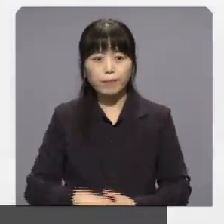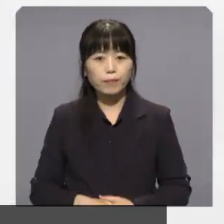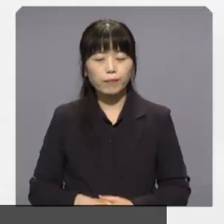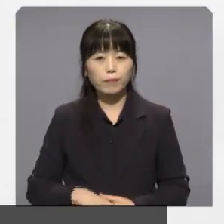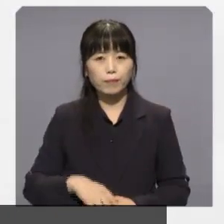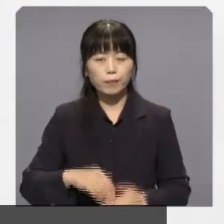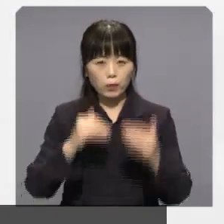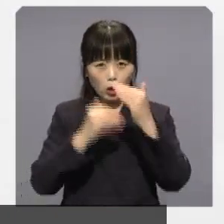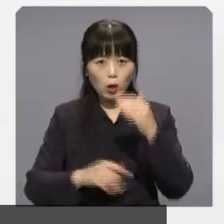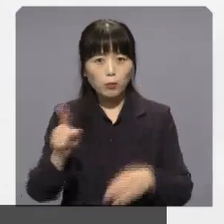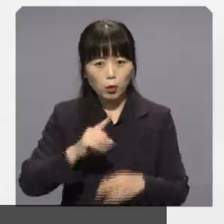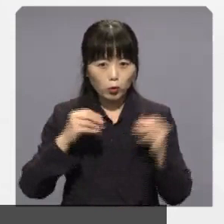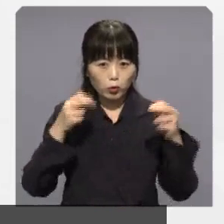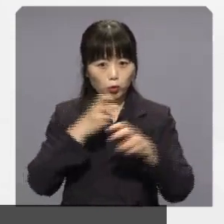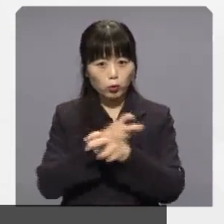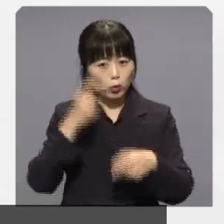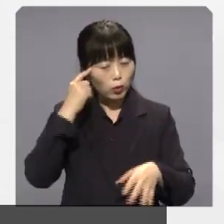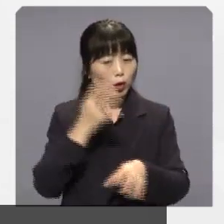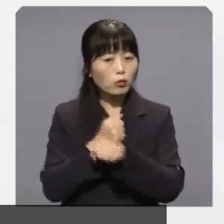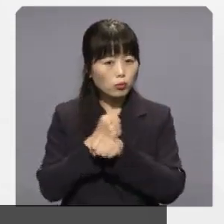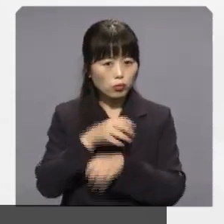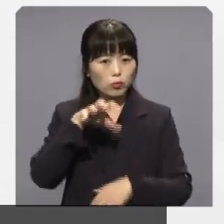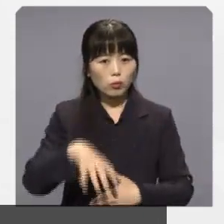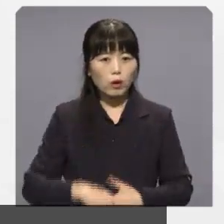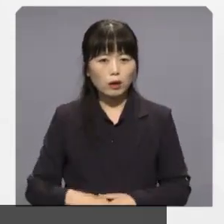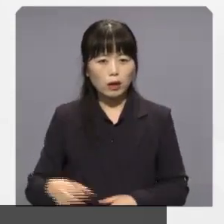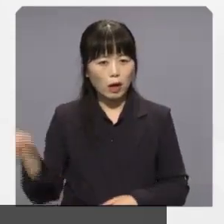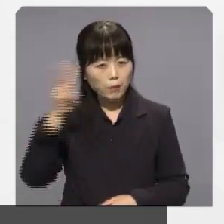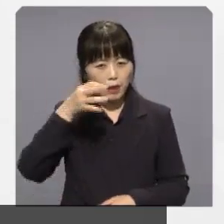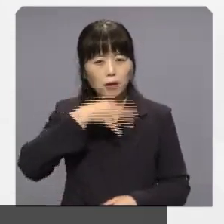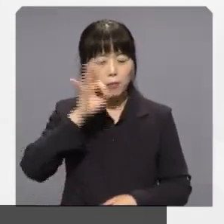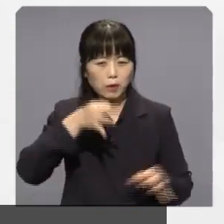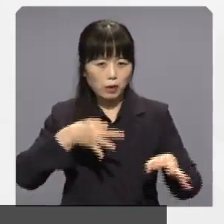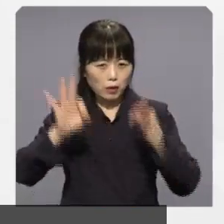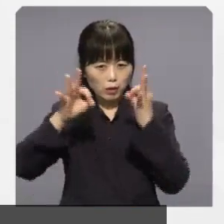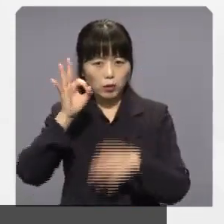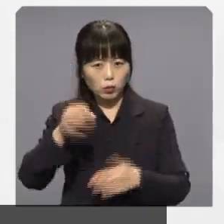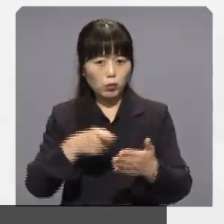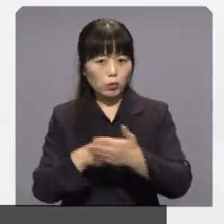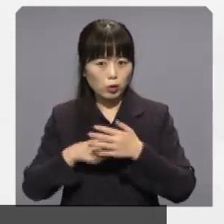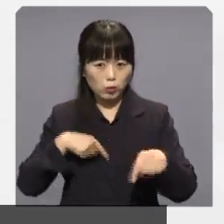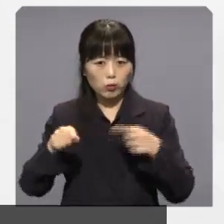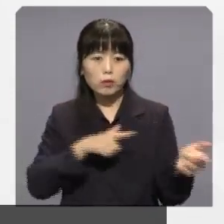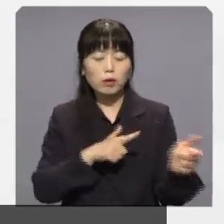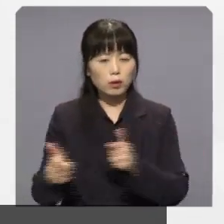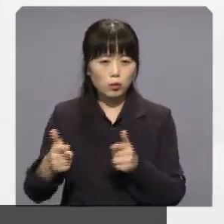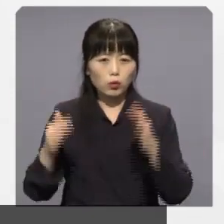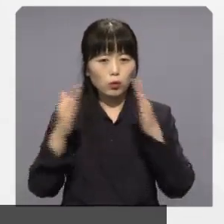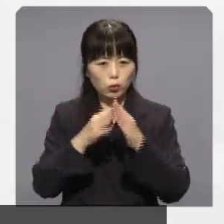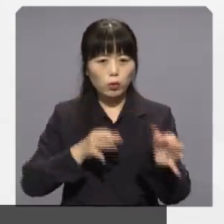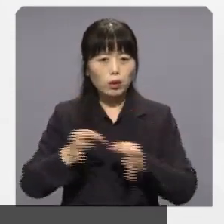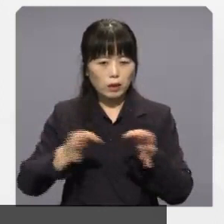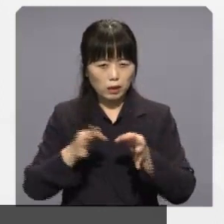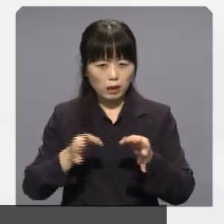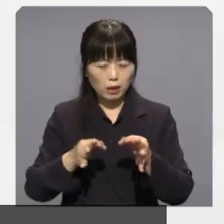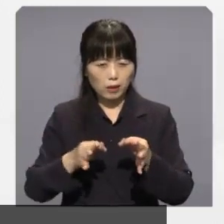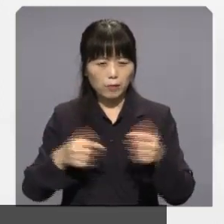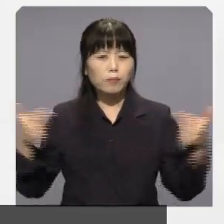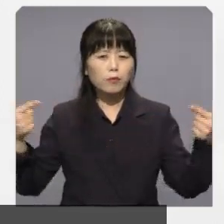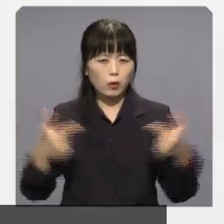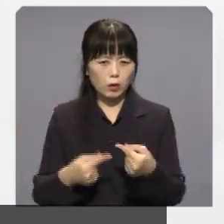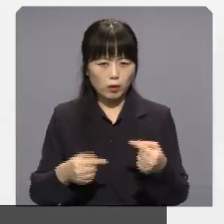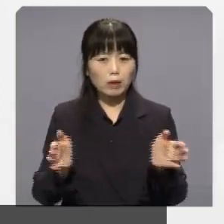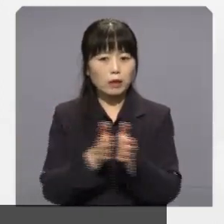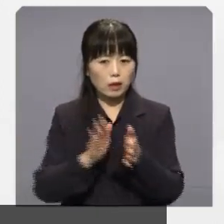어떤 내용인지 보시죠 국토연구원 얘기입니다 급격한 금리 인상과 통화 긴축 정책 등으로 주택시장의 수축기